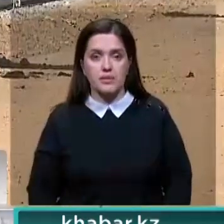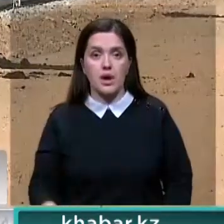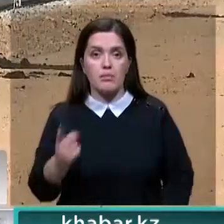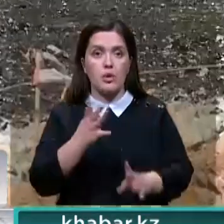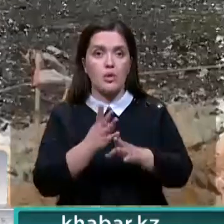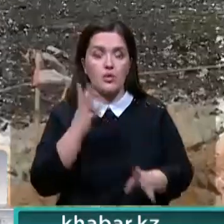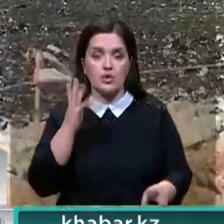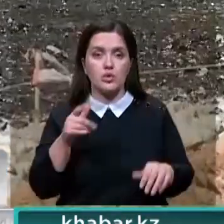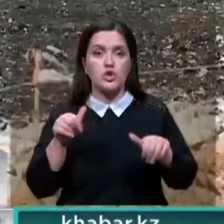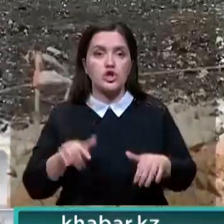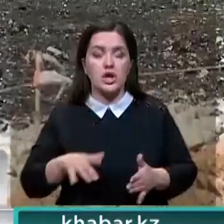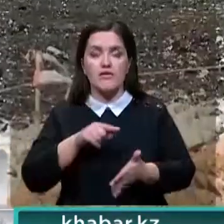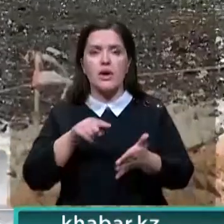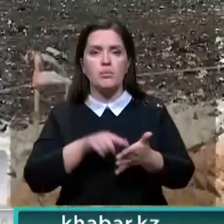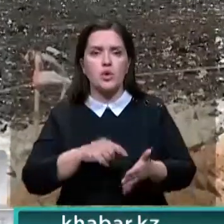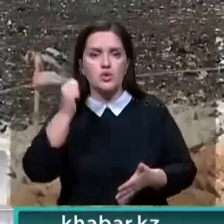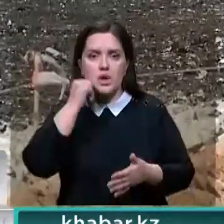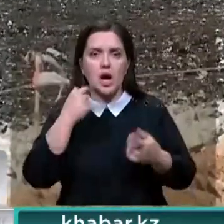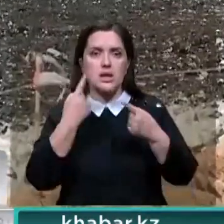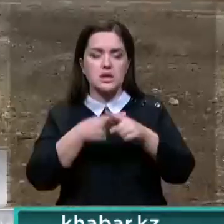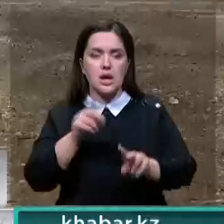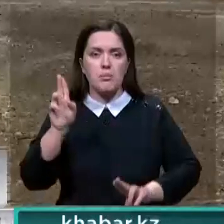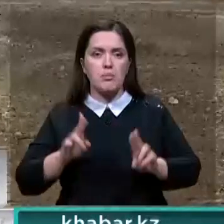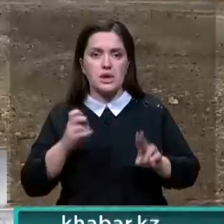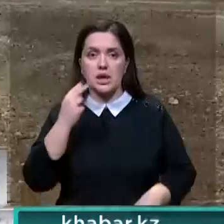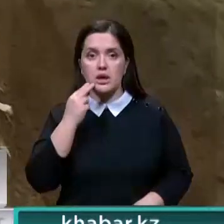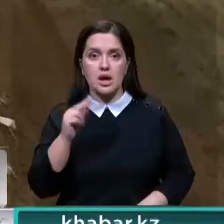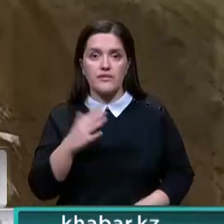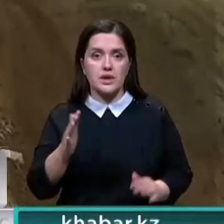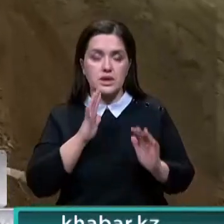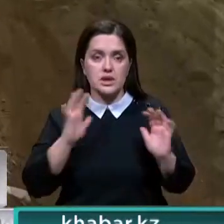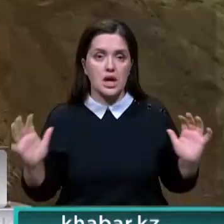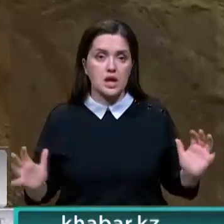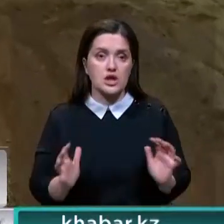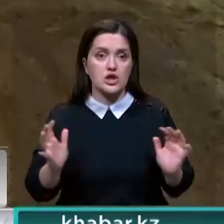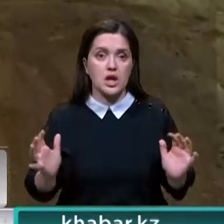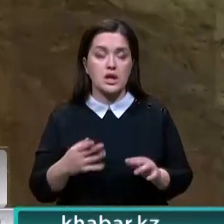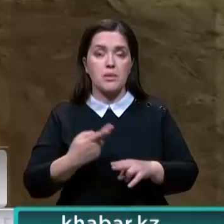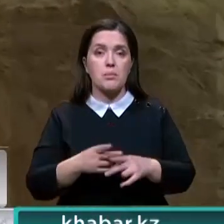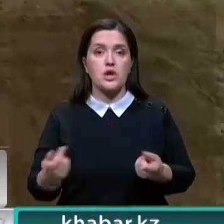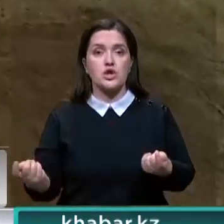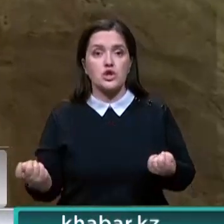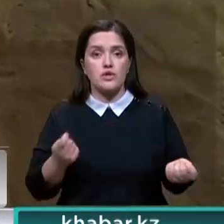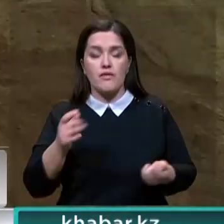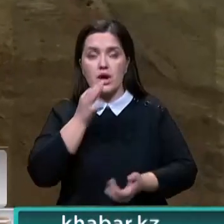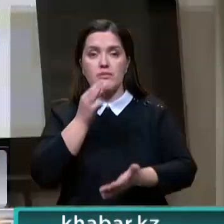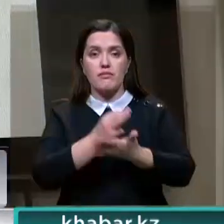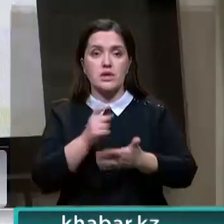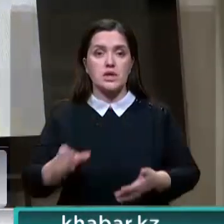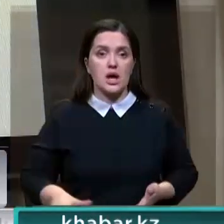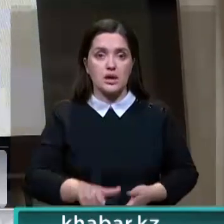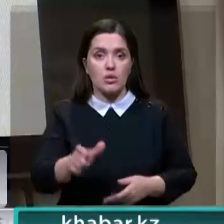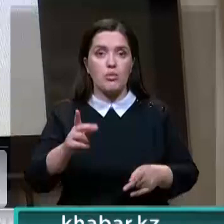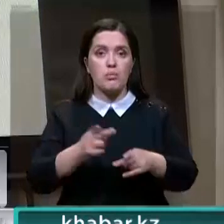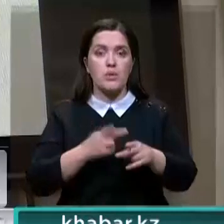нужно решить вопрос с устаревшими техпараметрами дорог и некачественным их содержанием. Иными словами, чиновникам, отвечающим за дорожную безопасность,